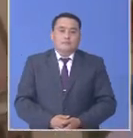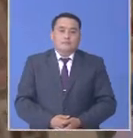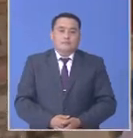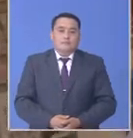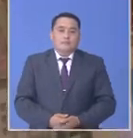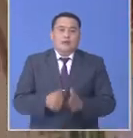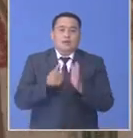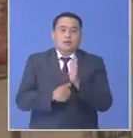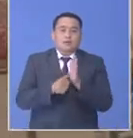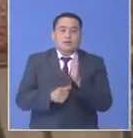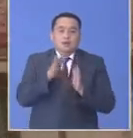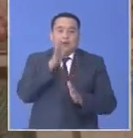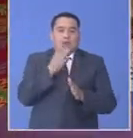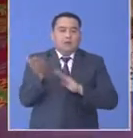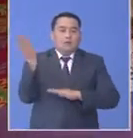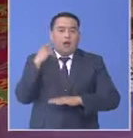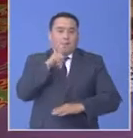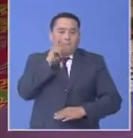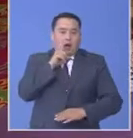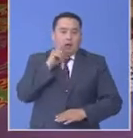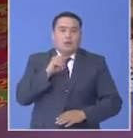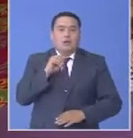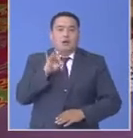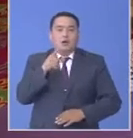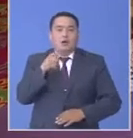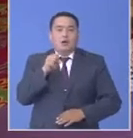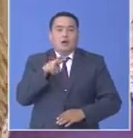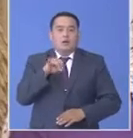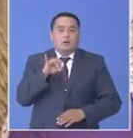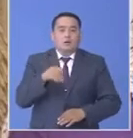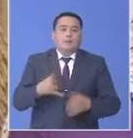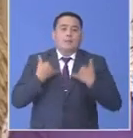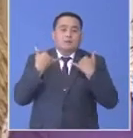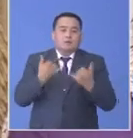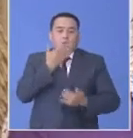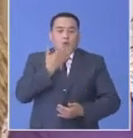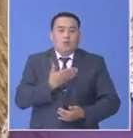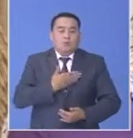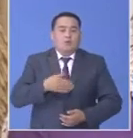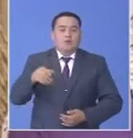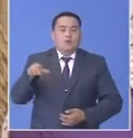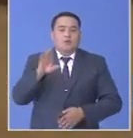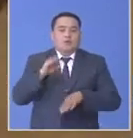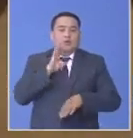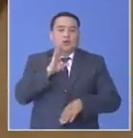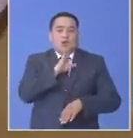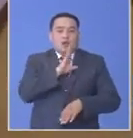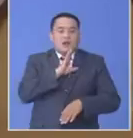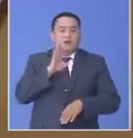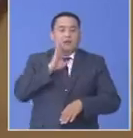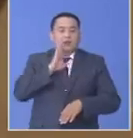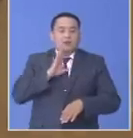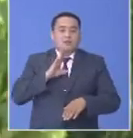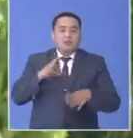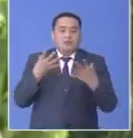Еще 60 лет назад, тогда еще молодой Ергали посвятил эту песню своей любимой и с тех пор исполняет ее ежегодно на